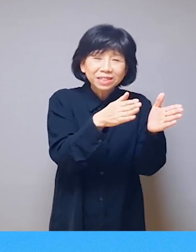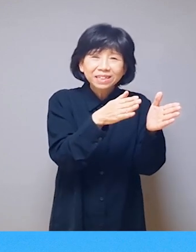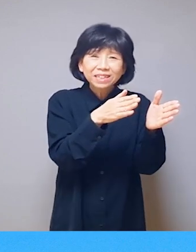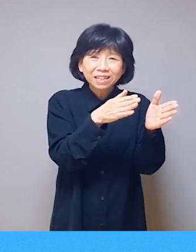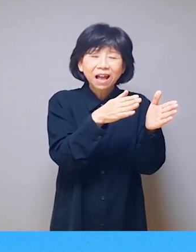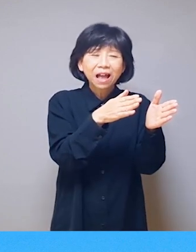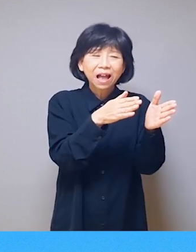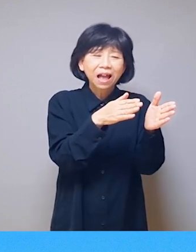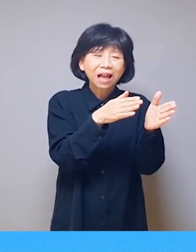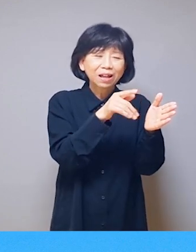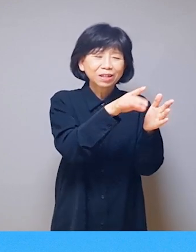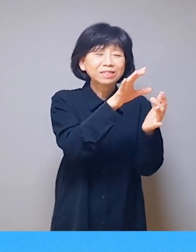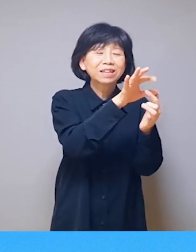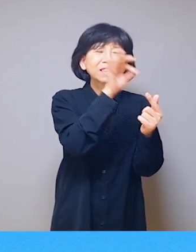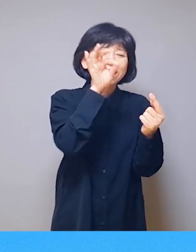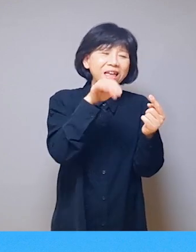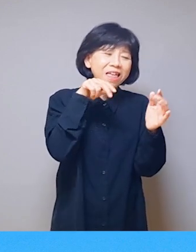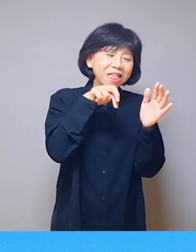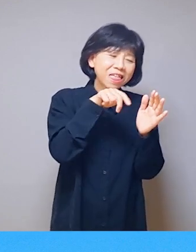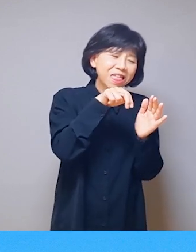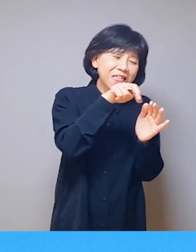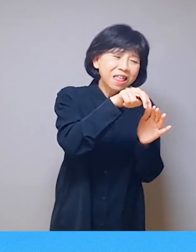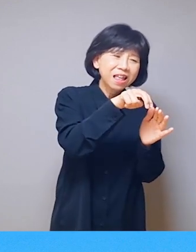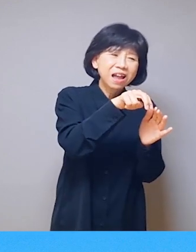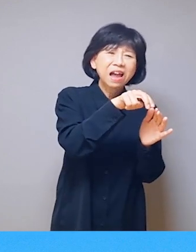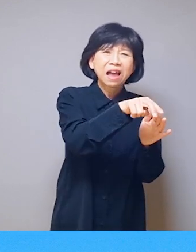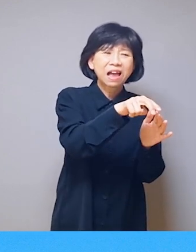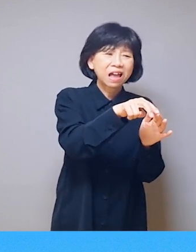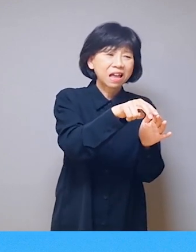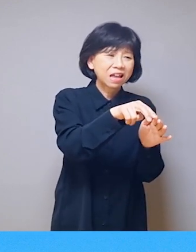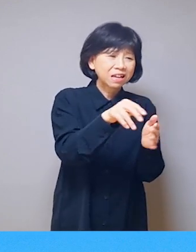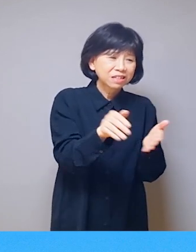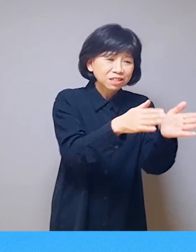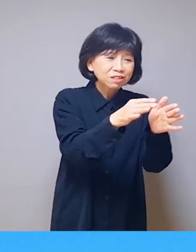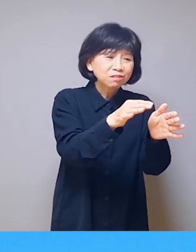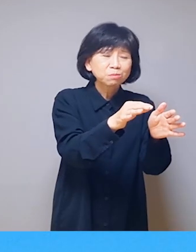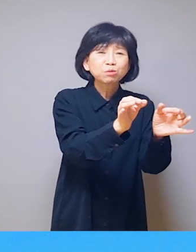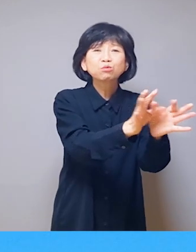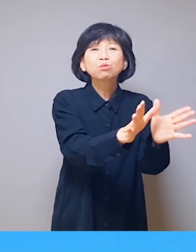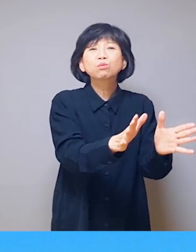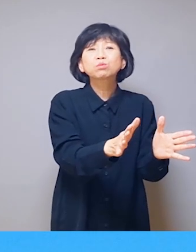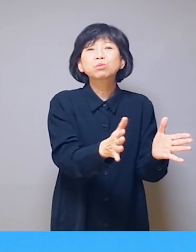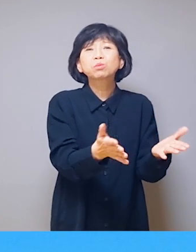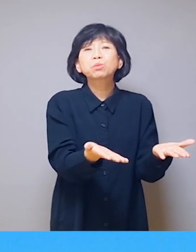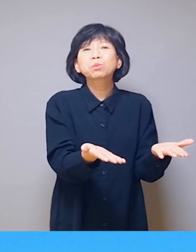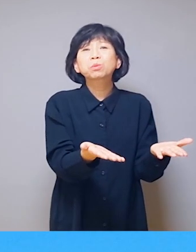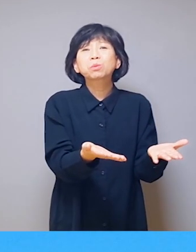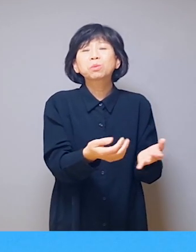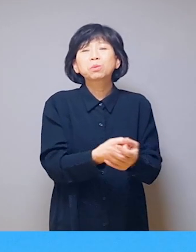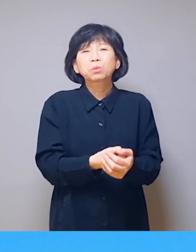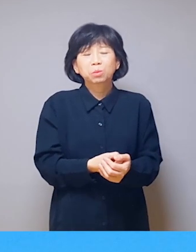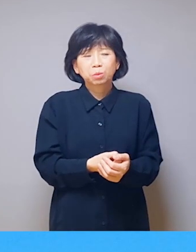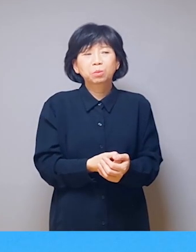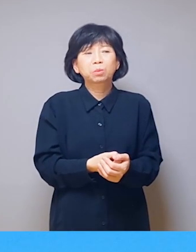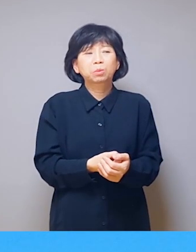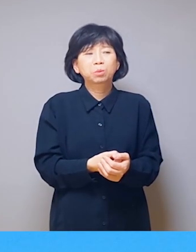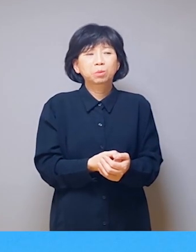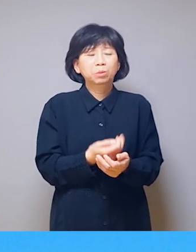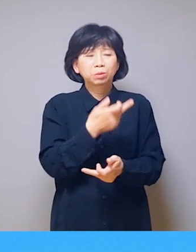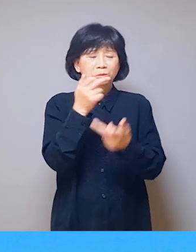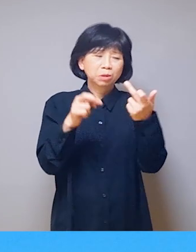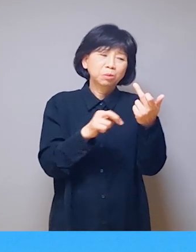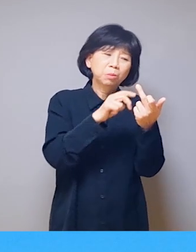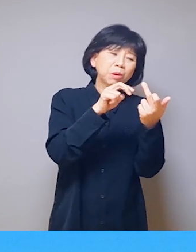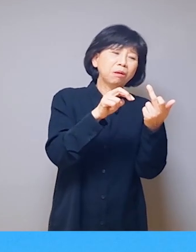길이 없는 거예요. 길이 막힌 거예요. 산이 다 그렇다는 건 아닌데 그 한 성도가 산을 올라갈 때 그런